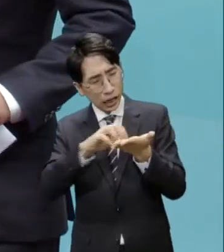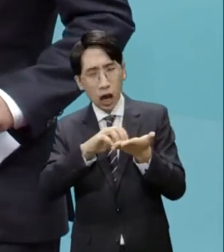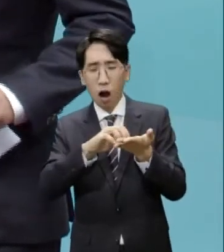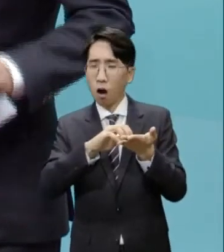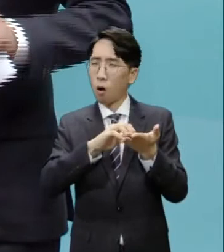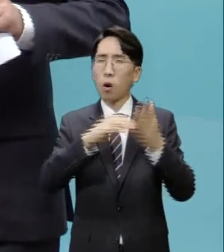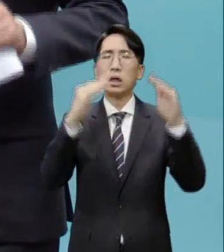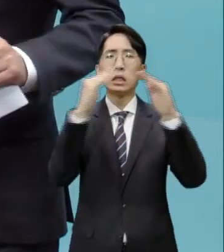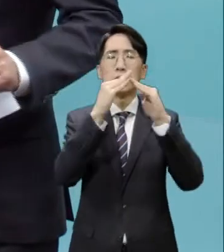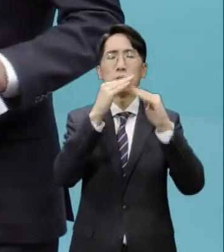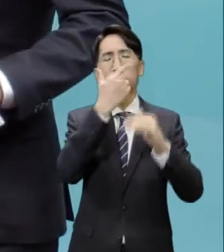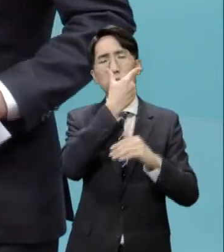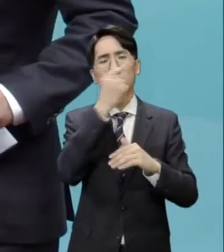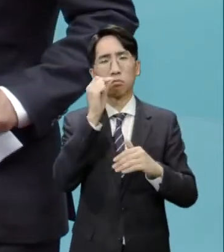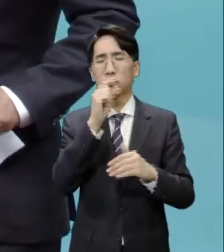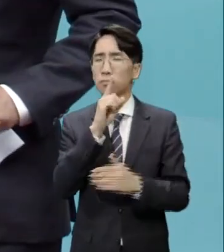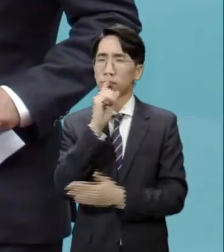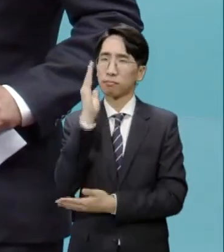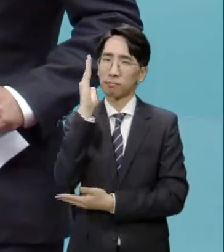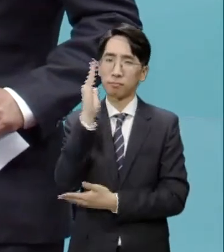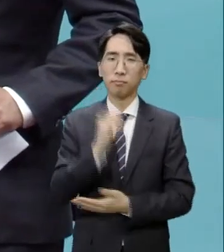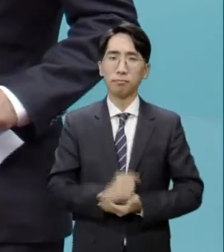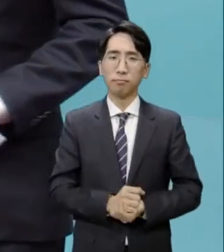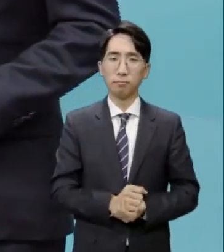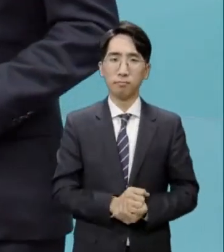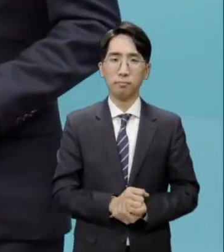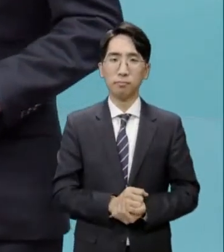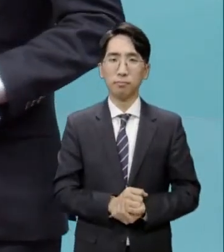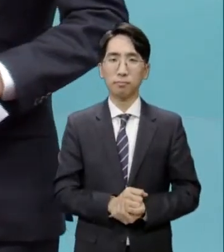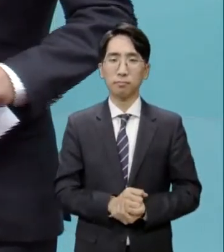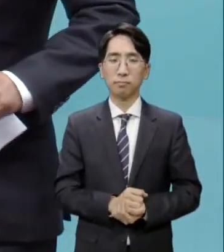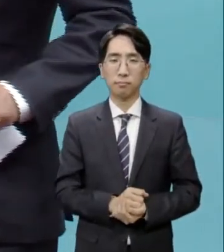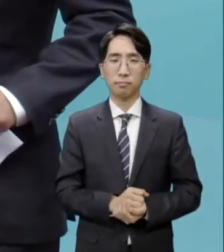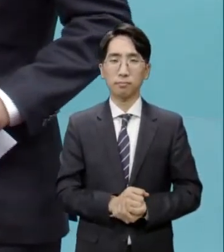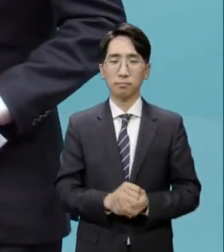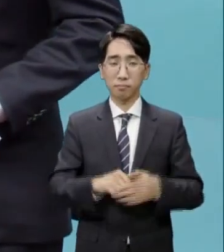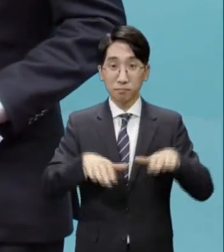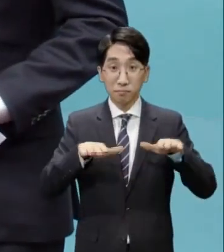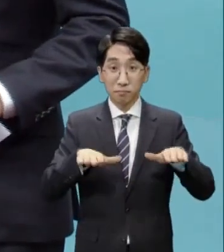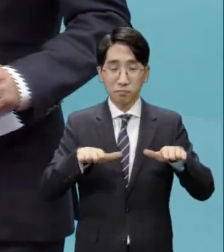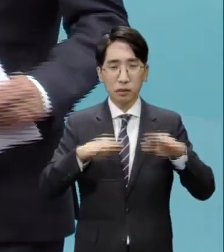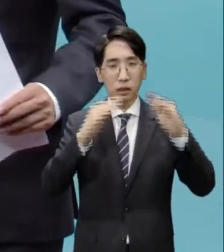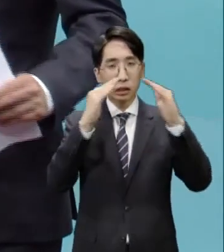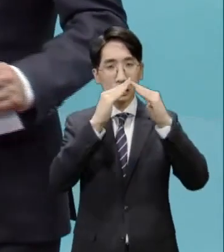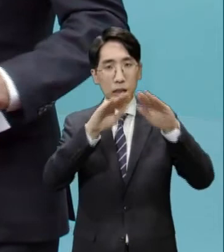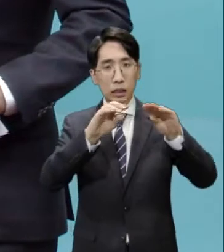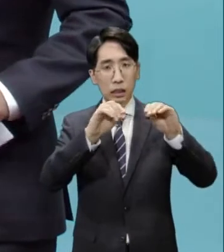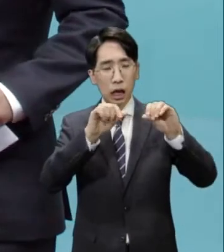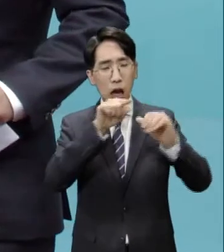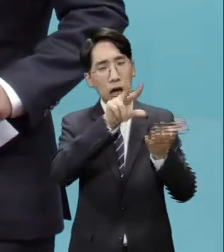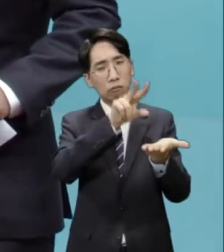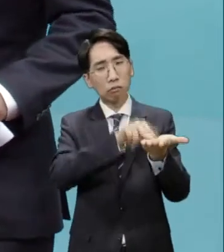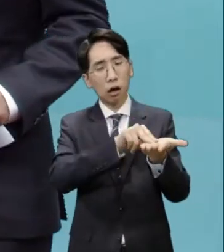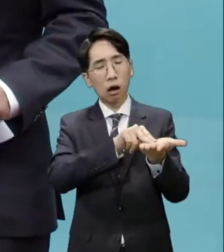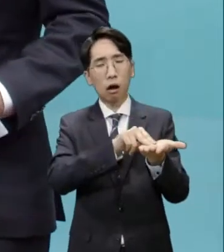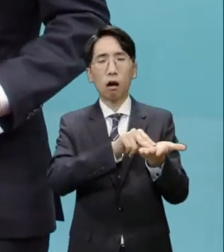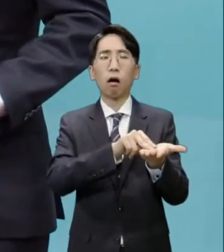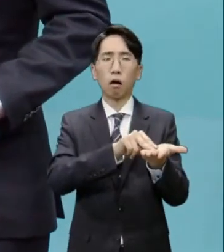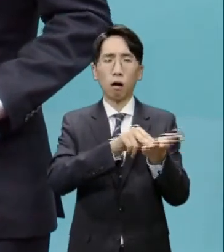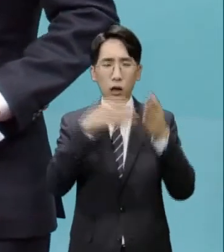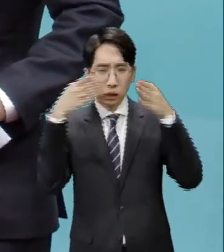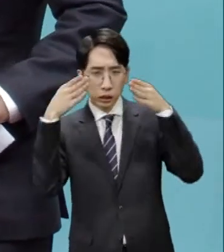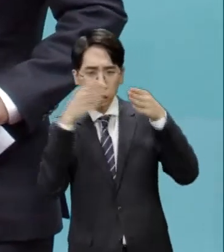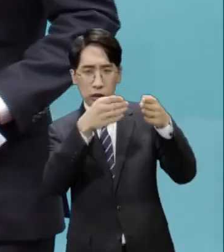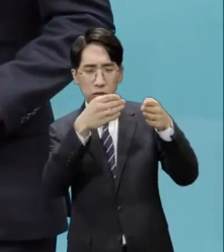집이 부족하다 이렇게 지적을 한 겁니다 부동산 문제의 그야말로 가장 뜨거운 감자 줘 4 앗뜨거